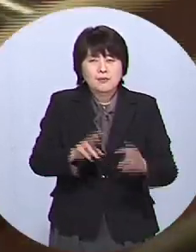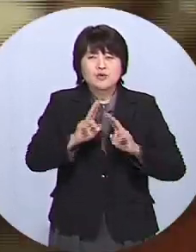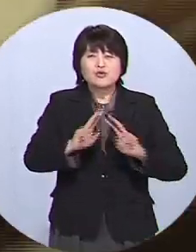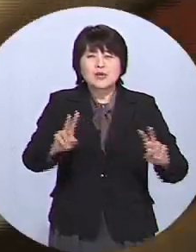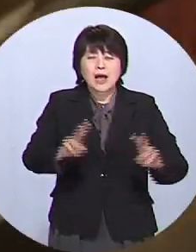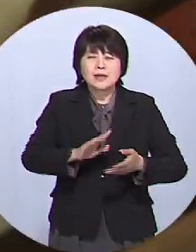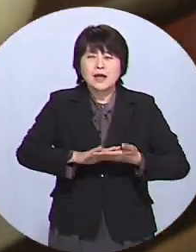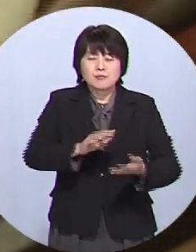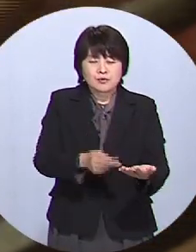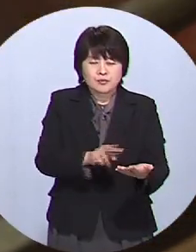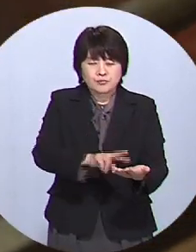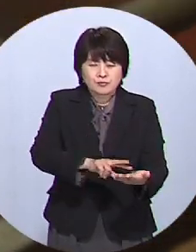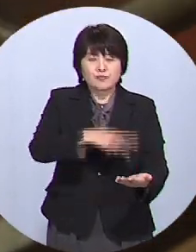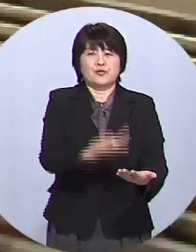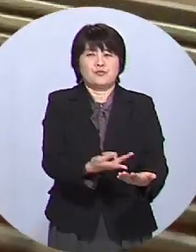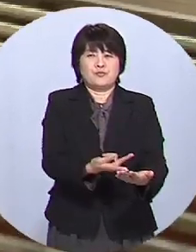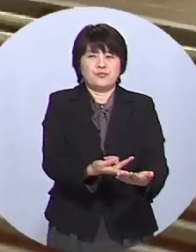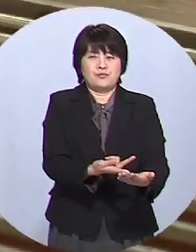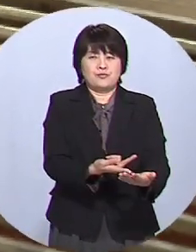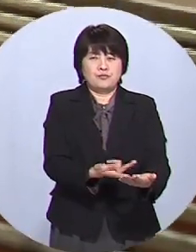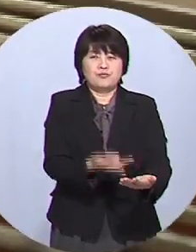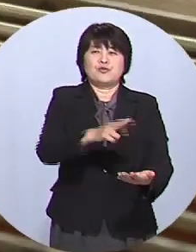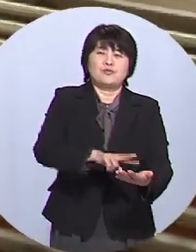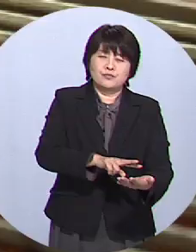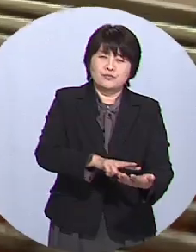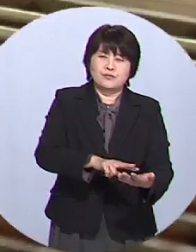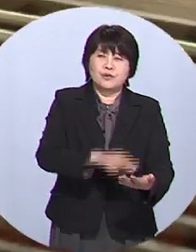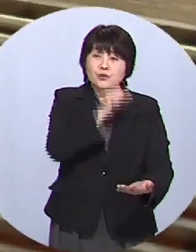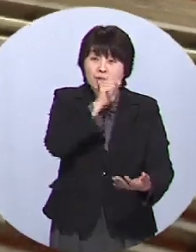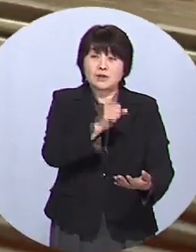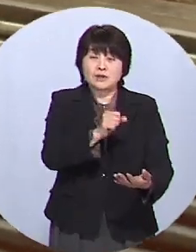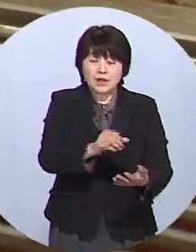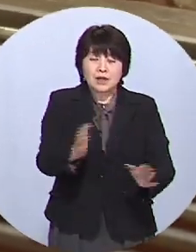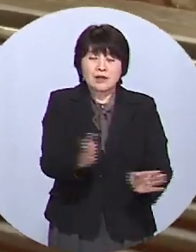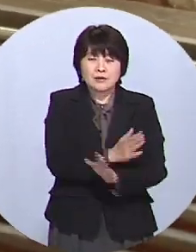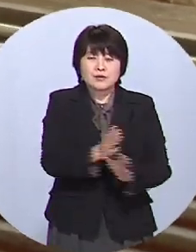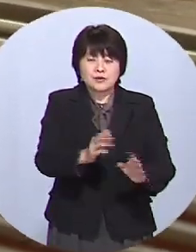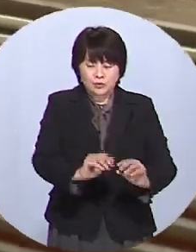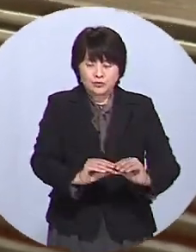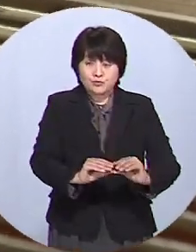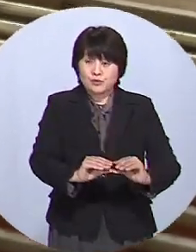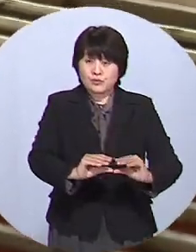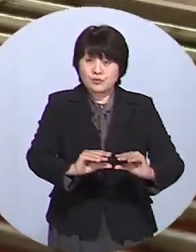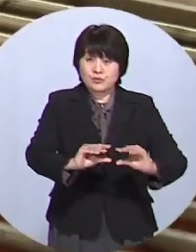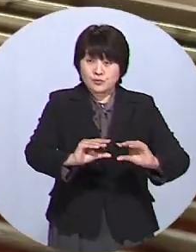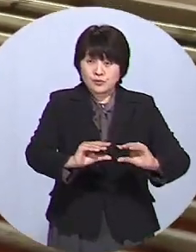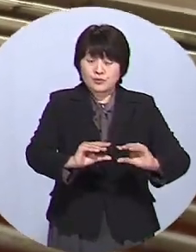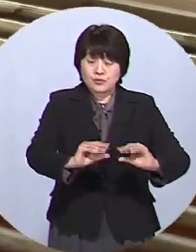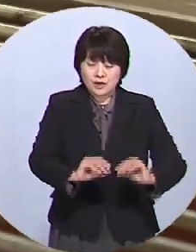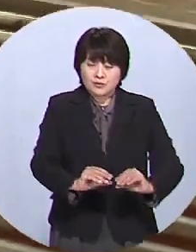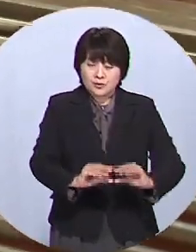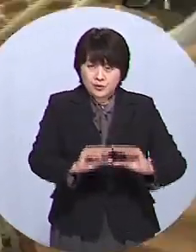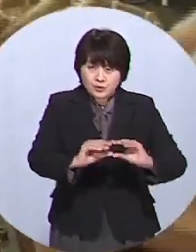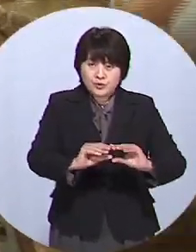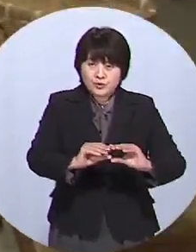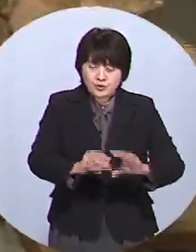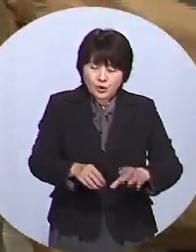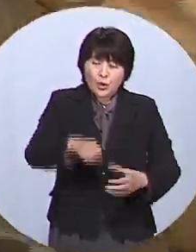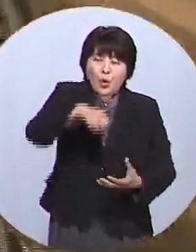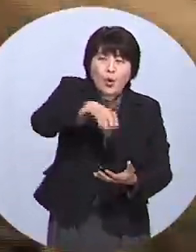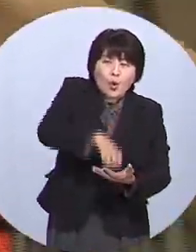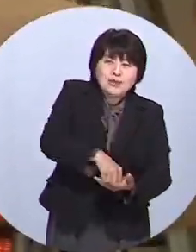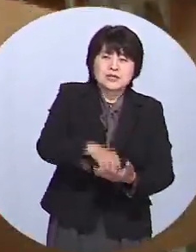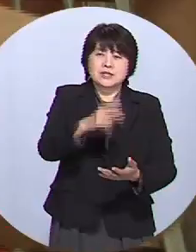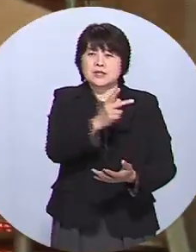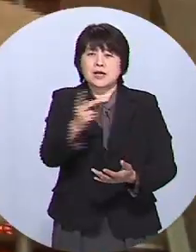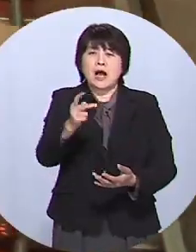でどちらの麺からも焼いてください。でしばらくしますとおせんべい膨らんできますので、膨らんできたタイミングでこちらおしがわらを使ってお